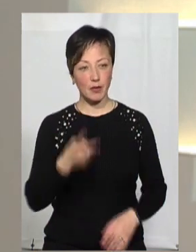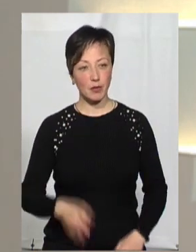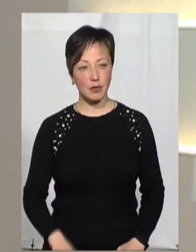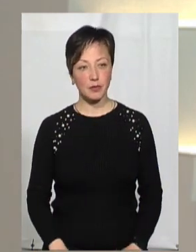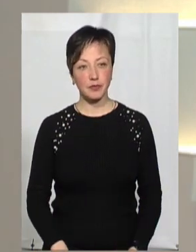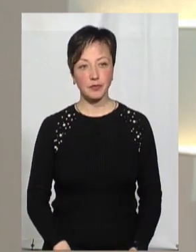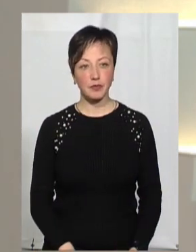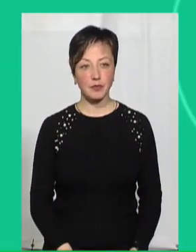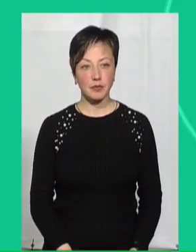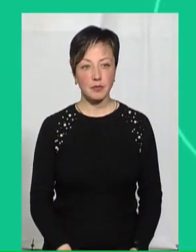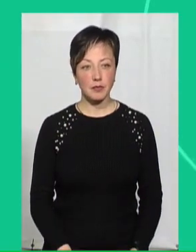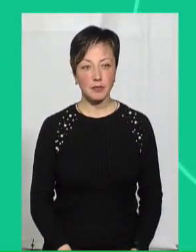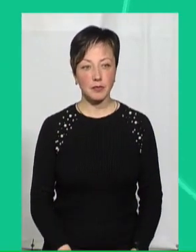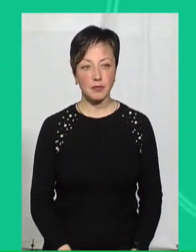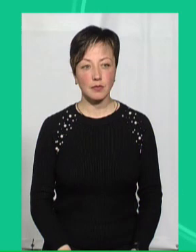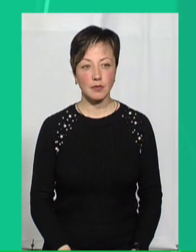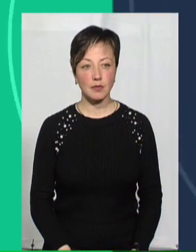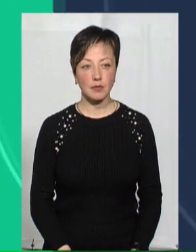подивімось.